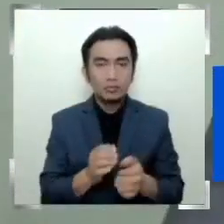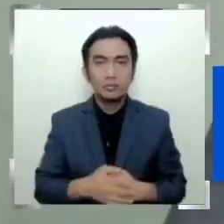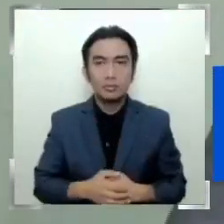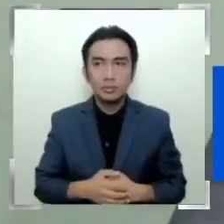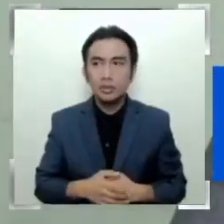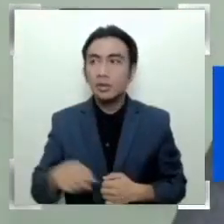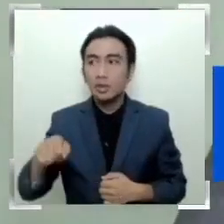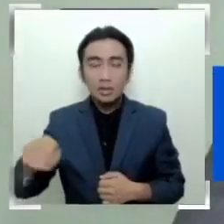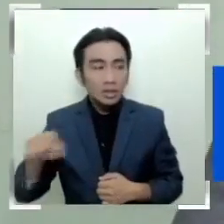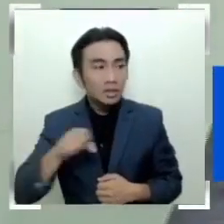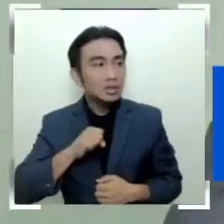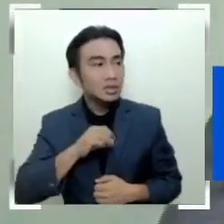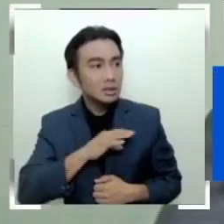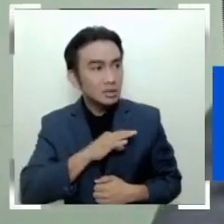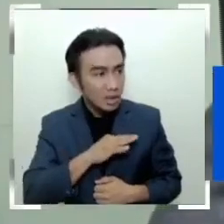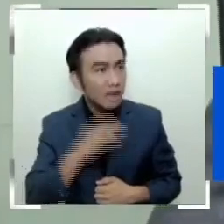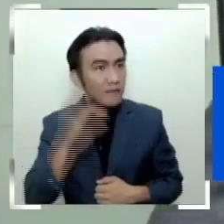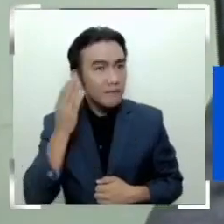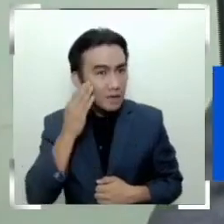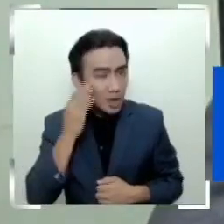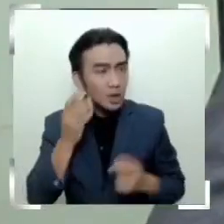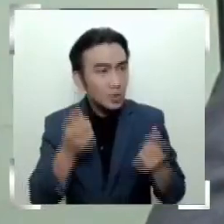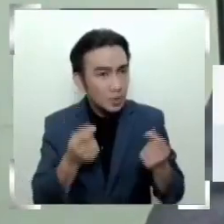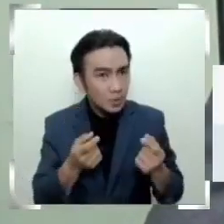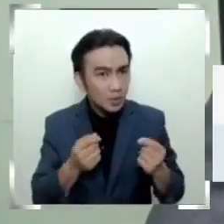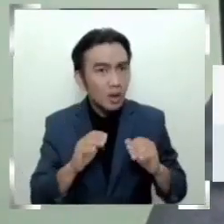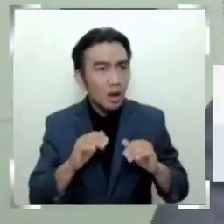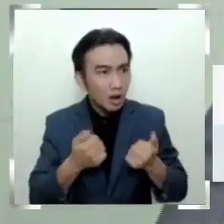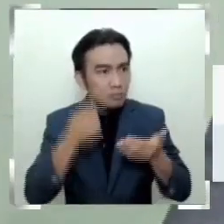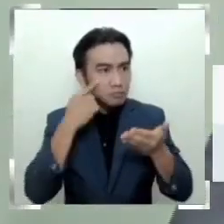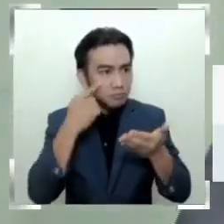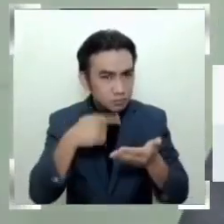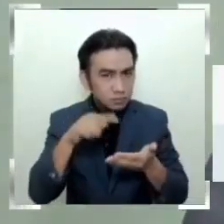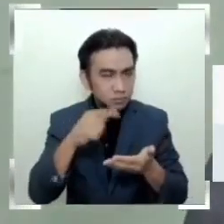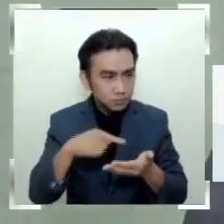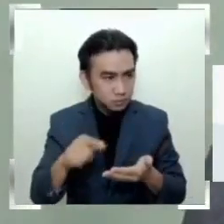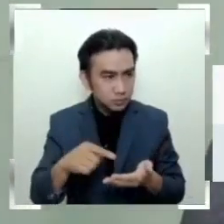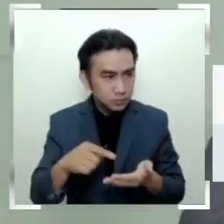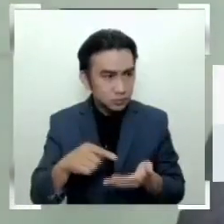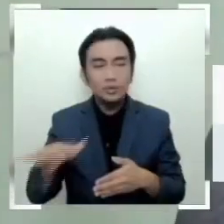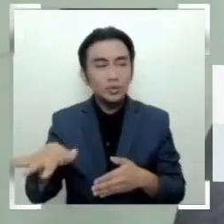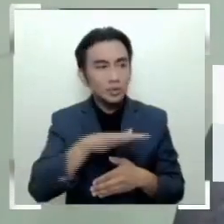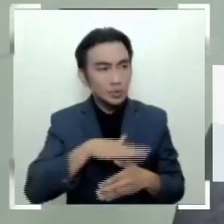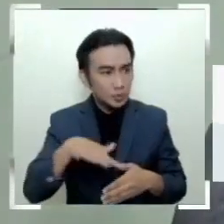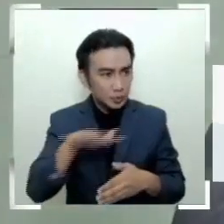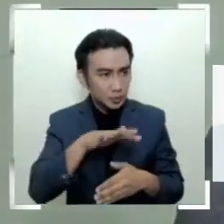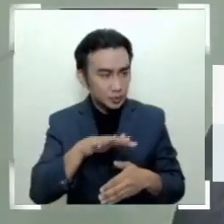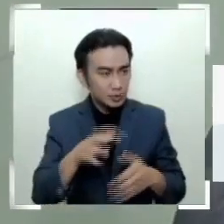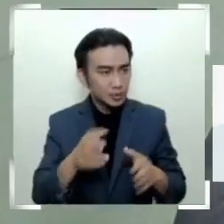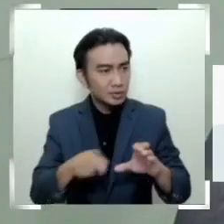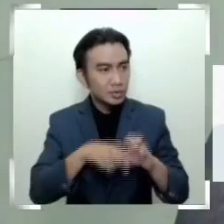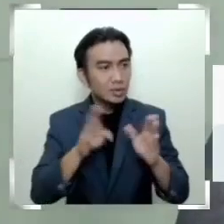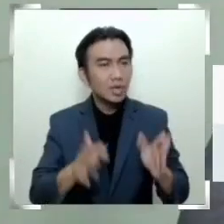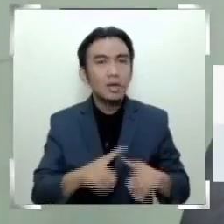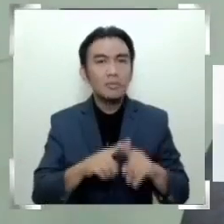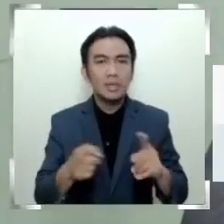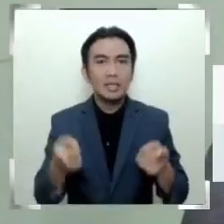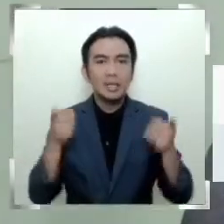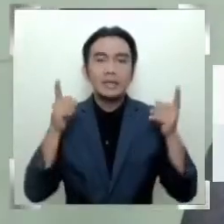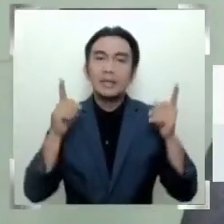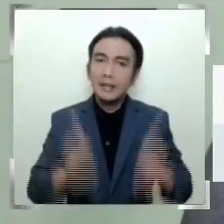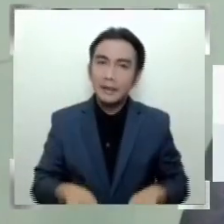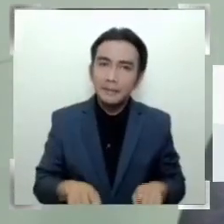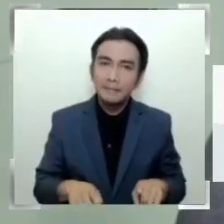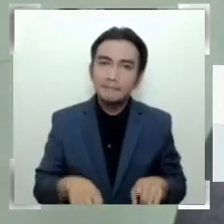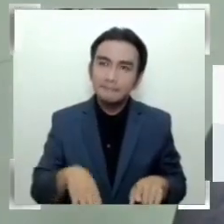did everything in their power in order to check on the passengers. Unfortunately, due to the thick